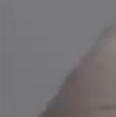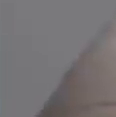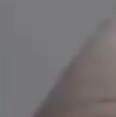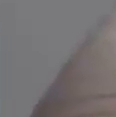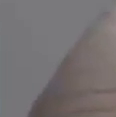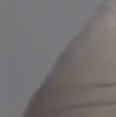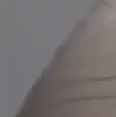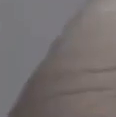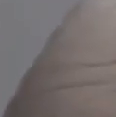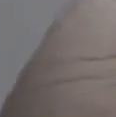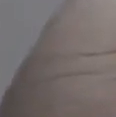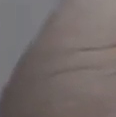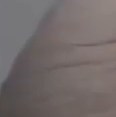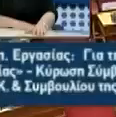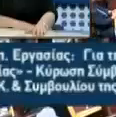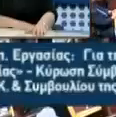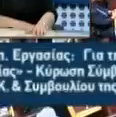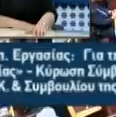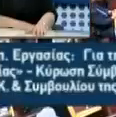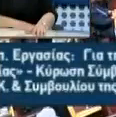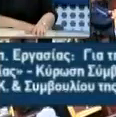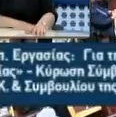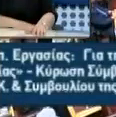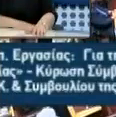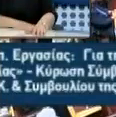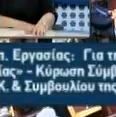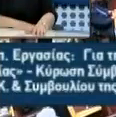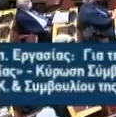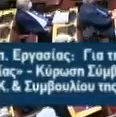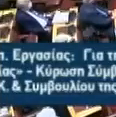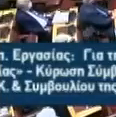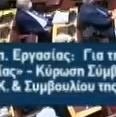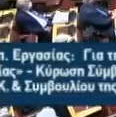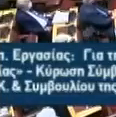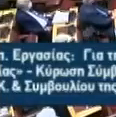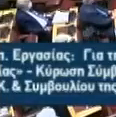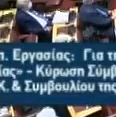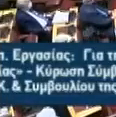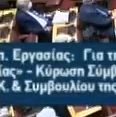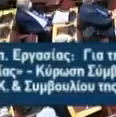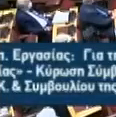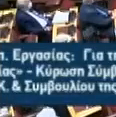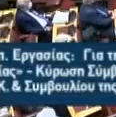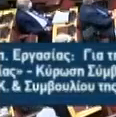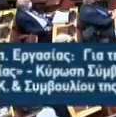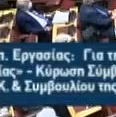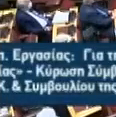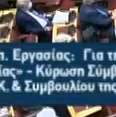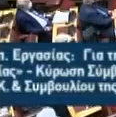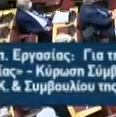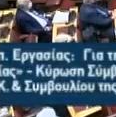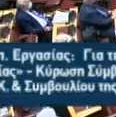φυσικά αντιπολιτευτικά στο ΣΥΡΙΖΑ. Αντιπολιτεύεται το ΣΥΡΙΖΑ και στοχοποίησε και στελέχη μας. Αυτό όμως δεν